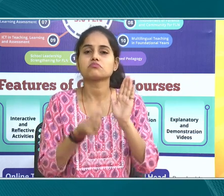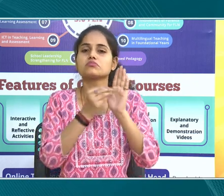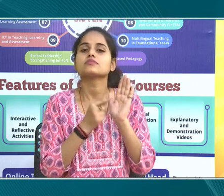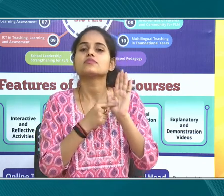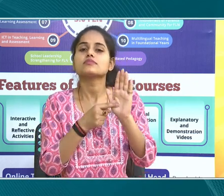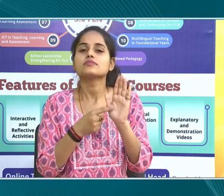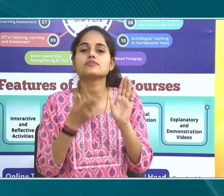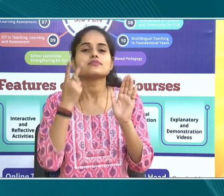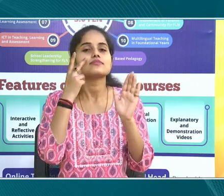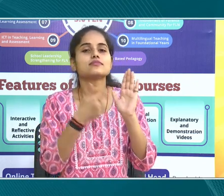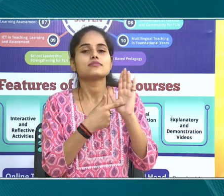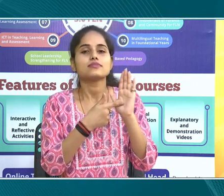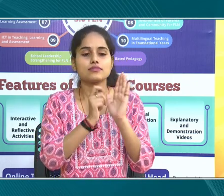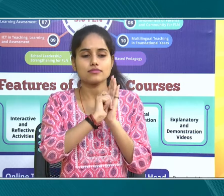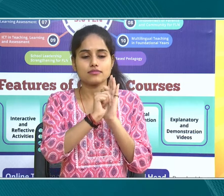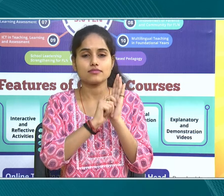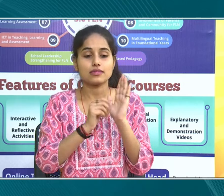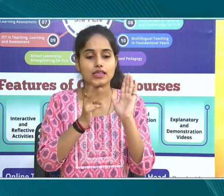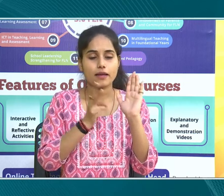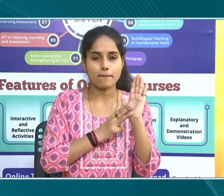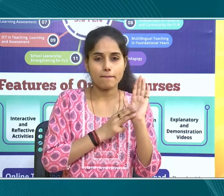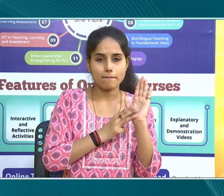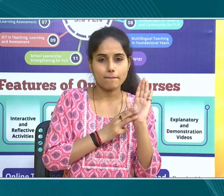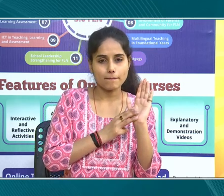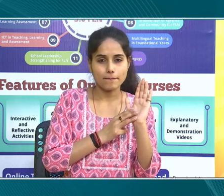मैं उसे पर मार्क कर देता हूं